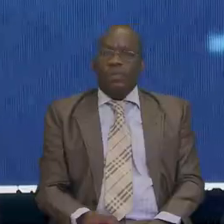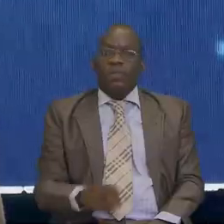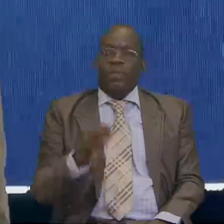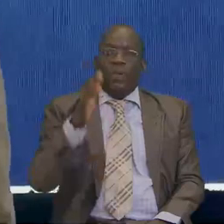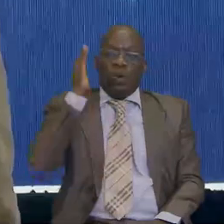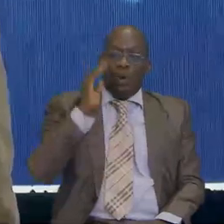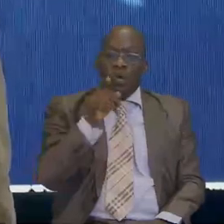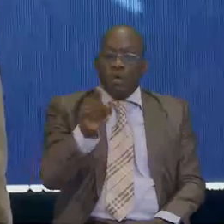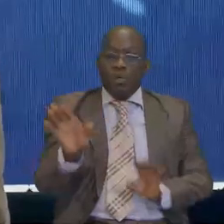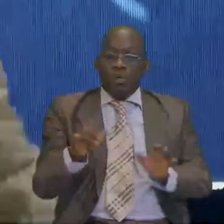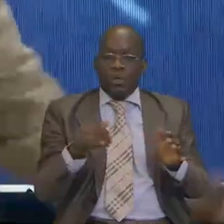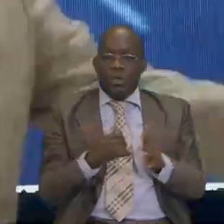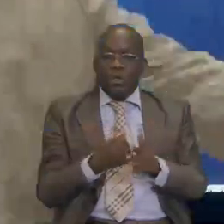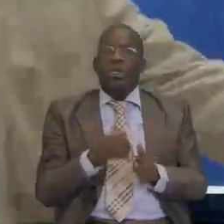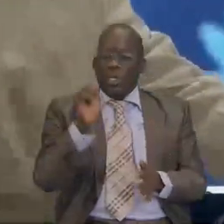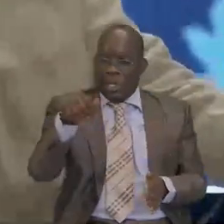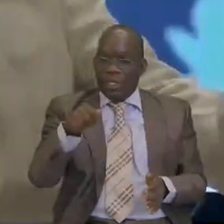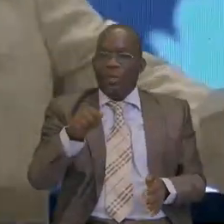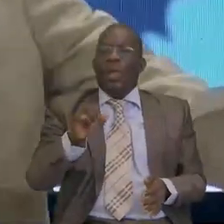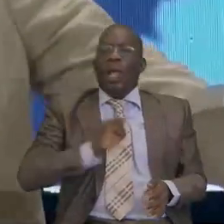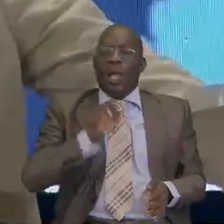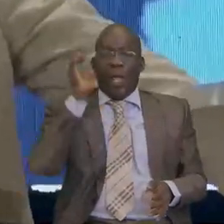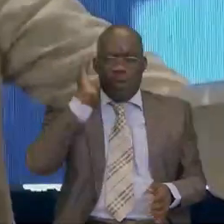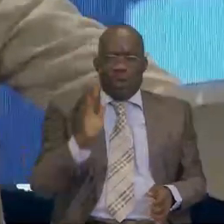J'ai dit oui, je le ferai.